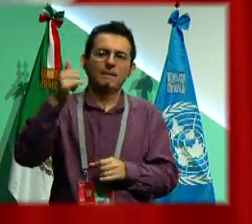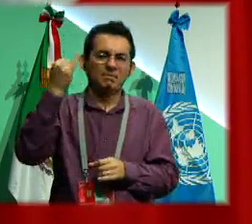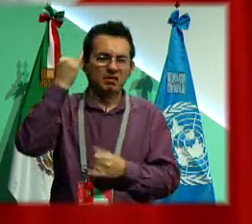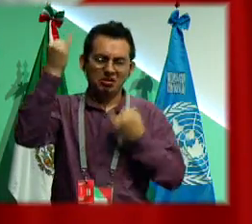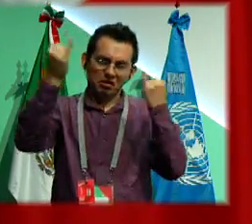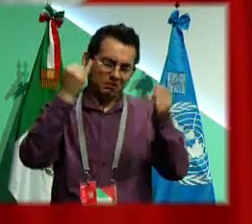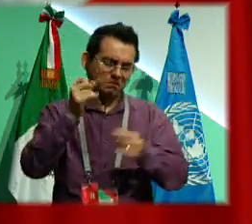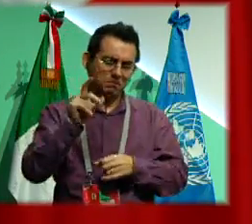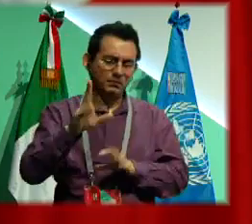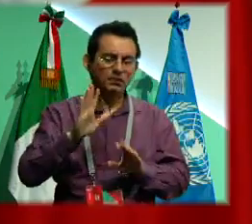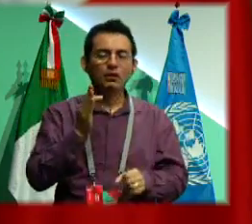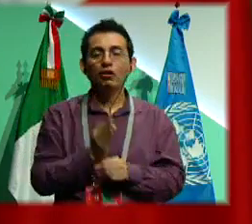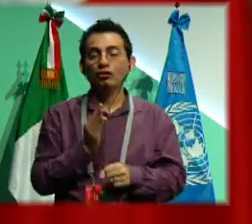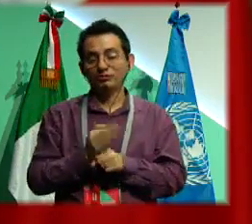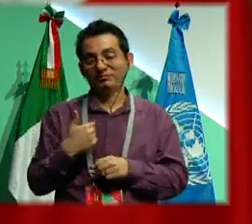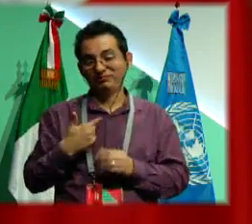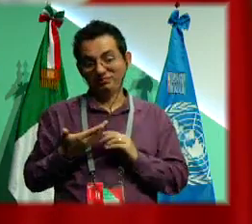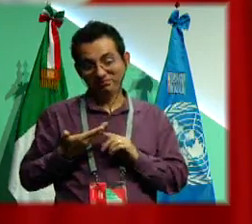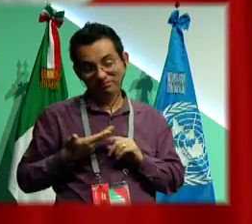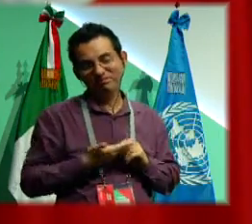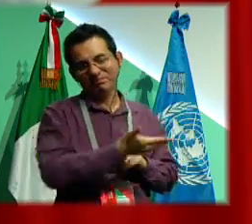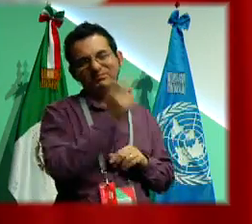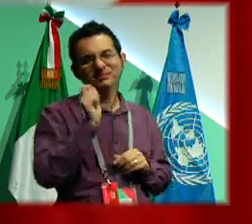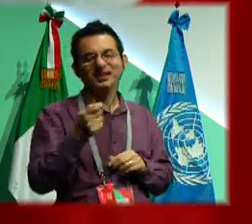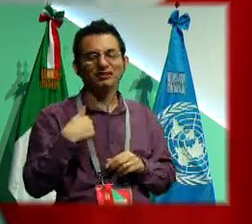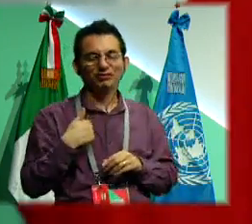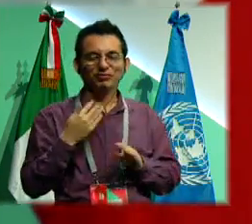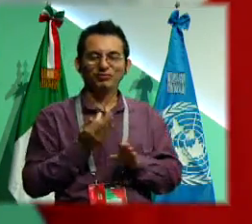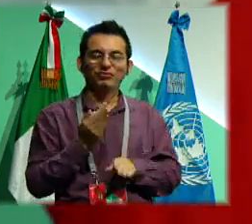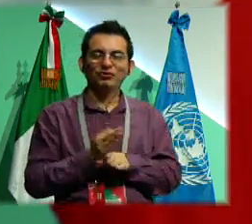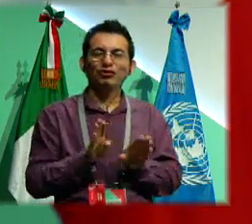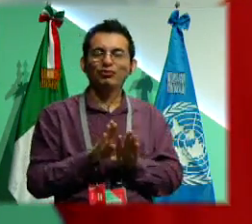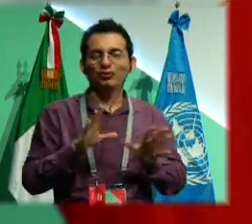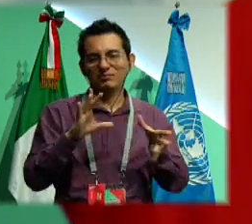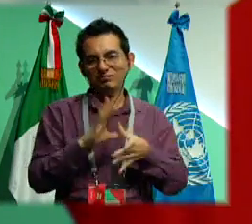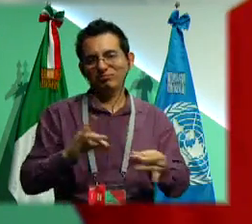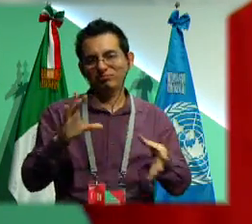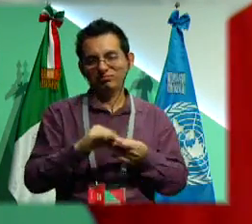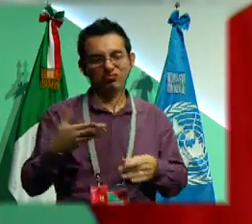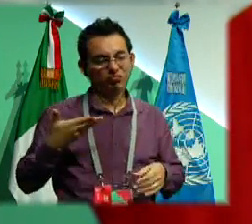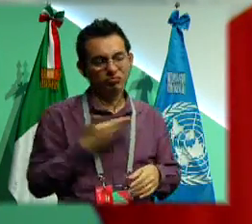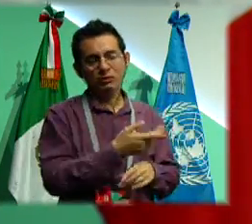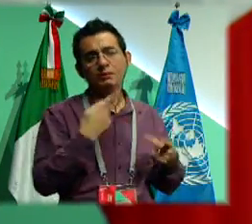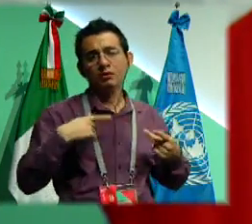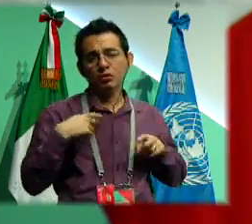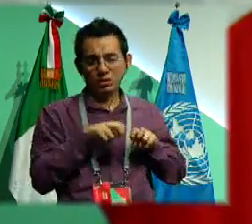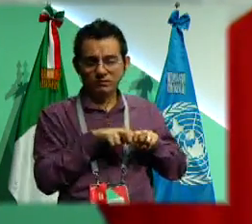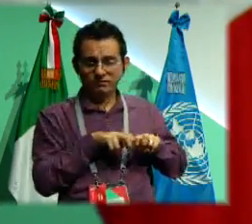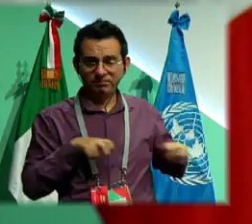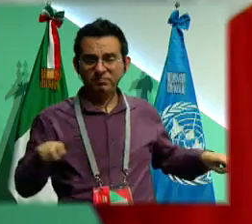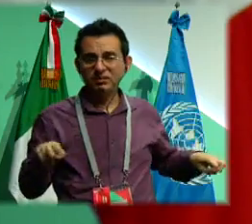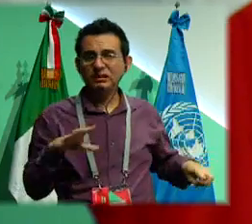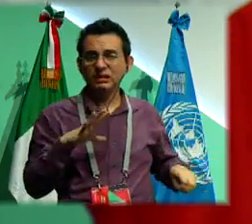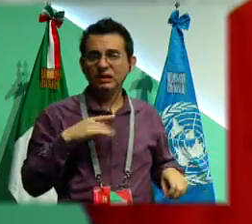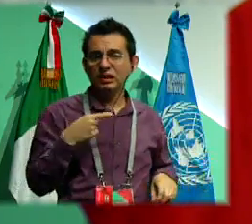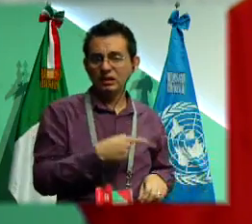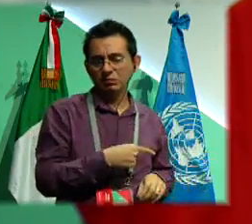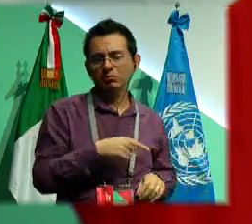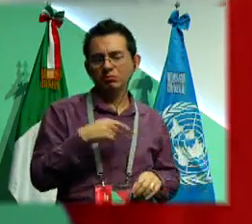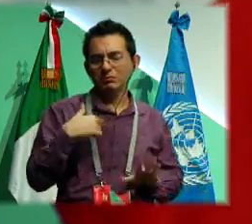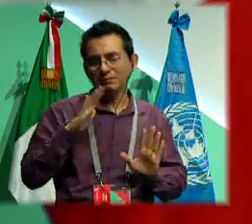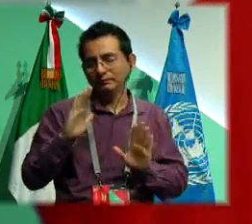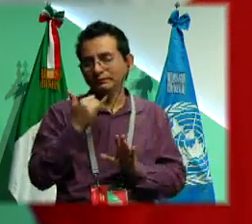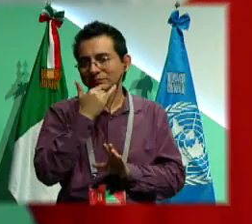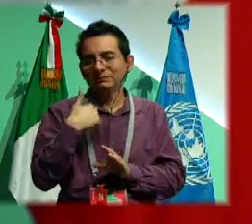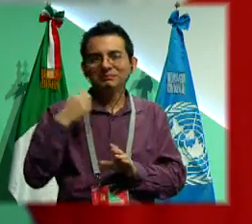vous présenter les membres du panel. J'oublie toujours de me présenter. Je suis Emily Taylor